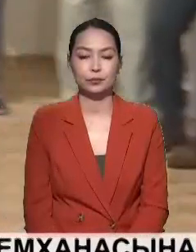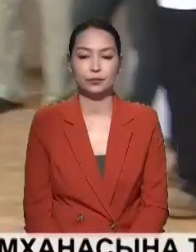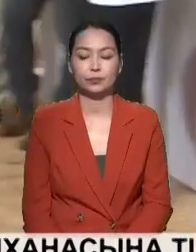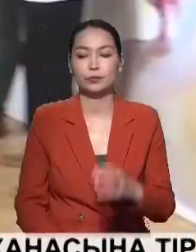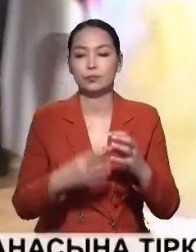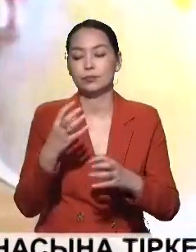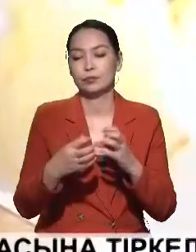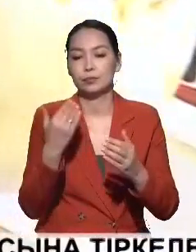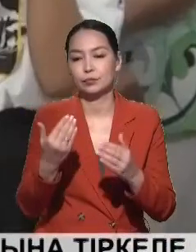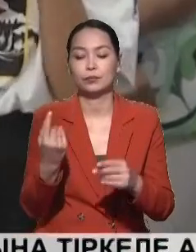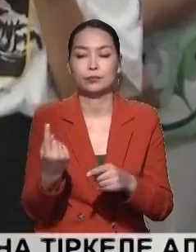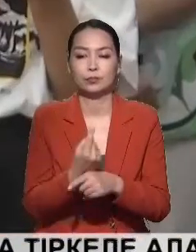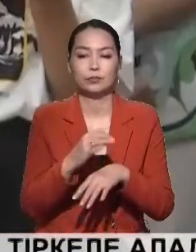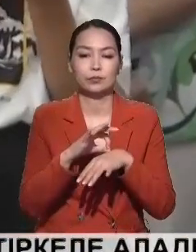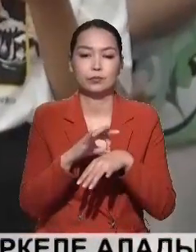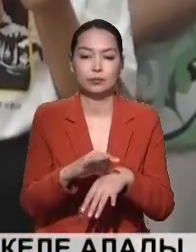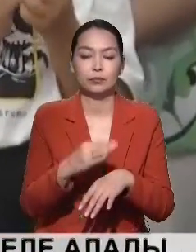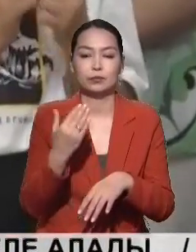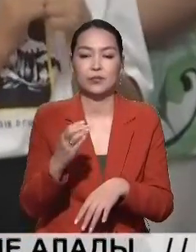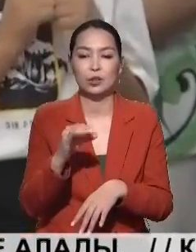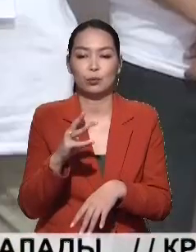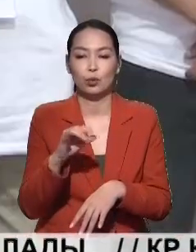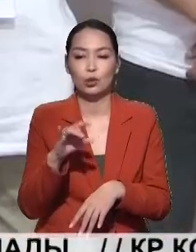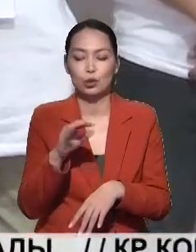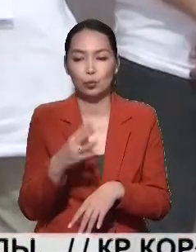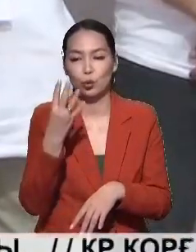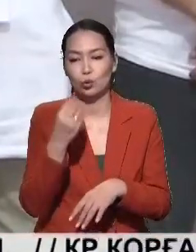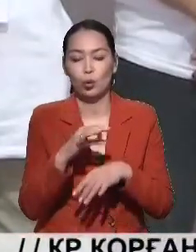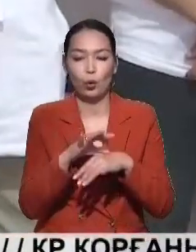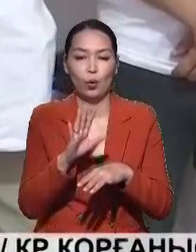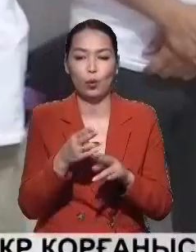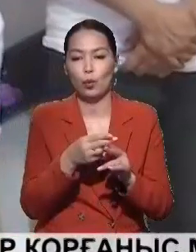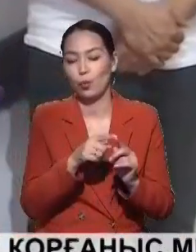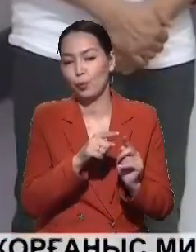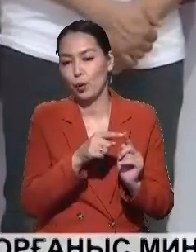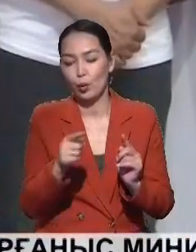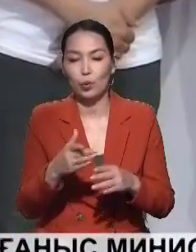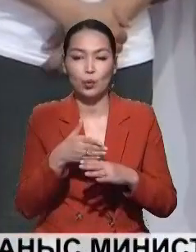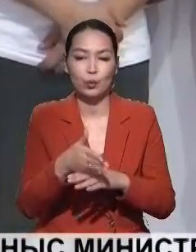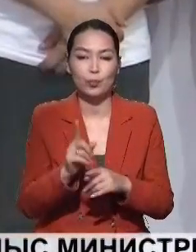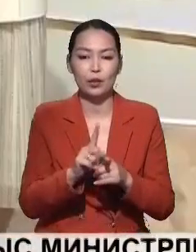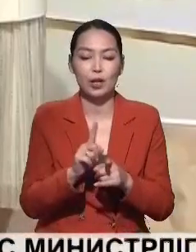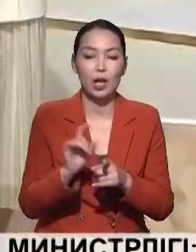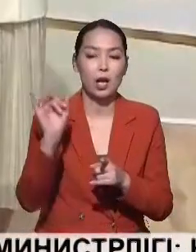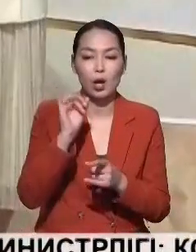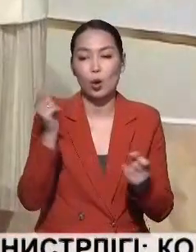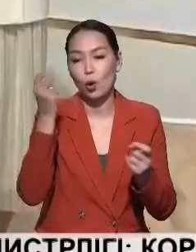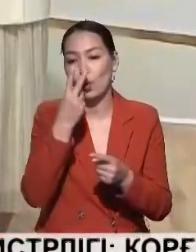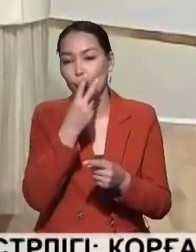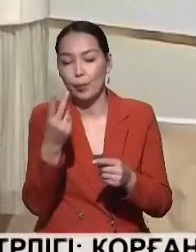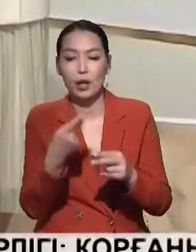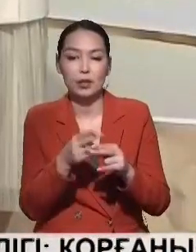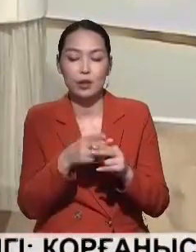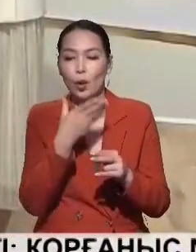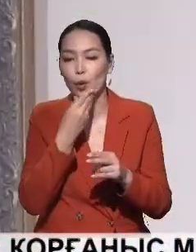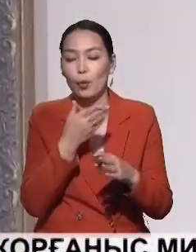Халықаралық дәрежеде алғаш рет өткізіліп отырған симпозиум 4 күнге созылады. Осы уақыт аралығында қонақтар сыр елінің тарихымен танысып, көрікті жерлерін